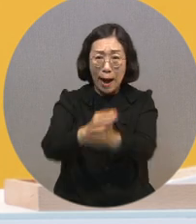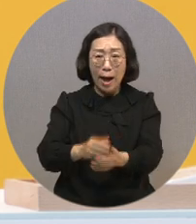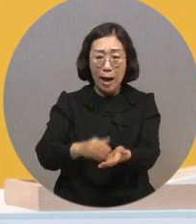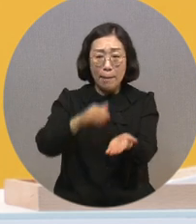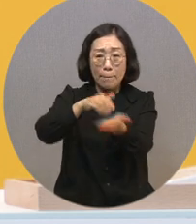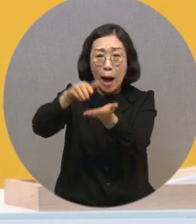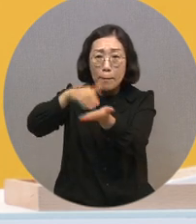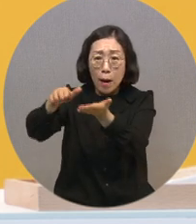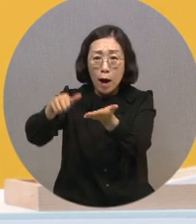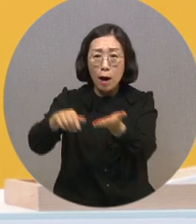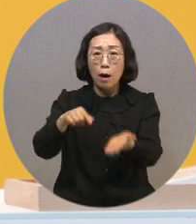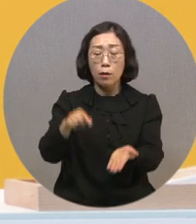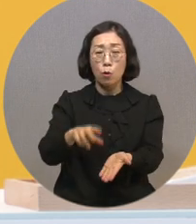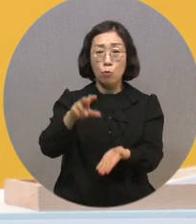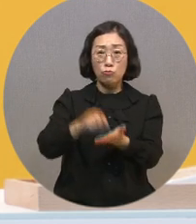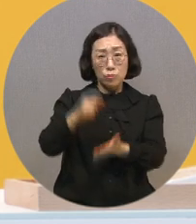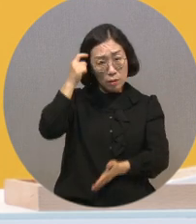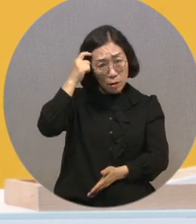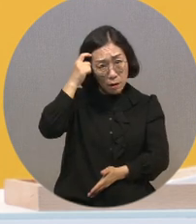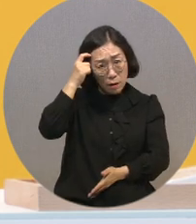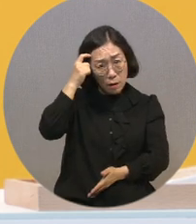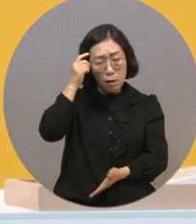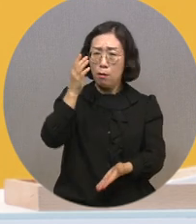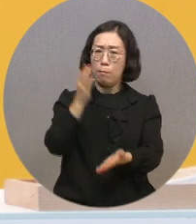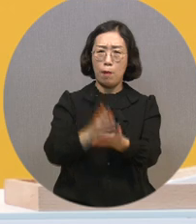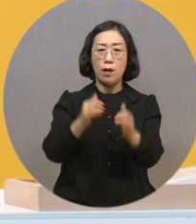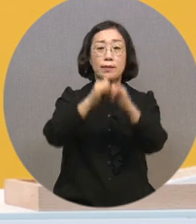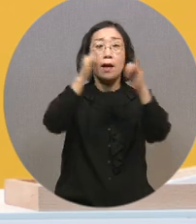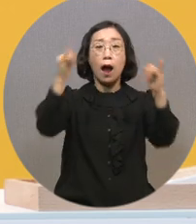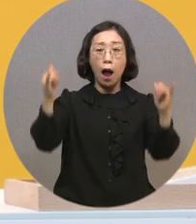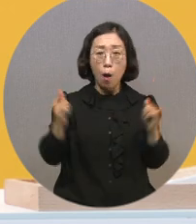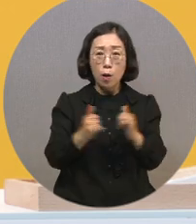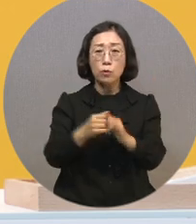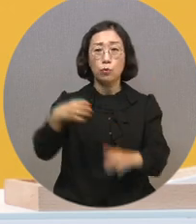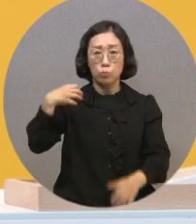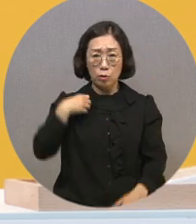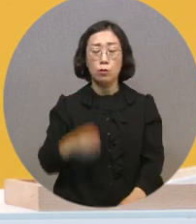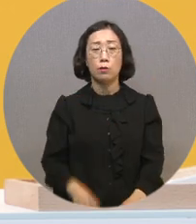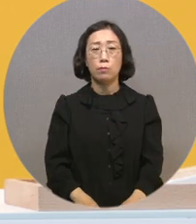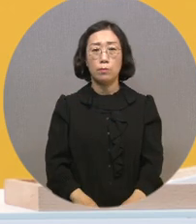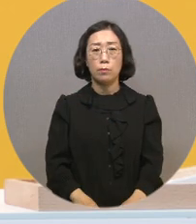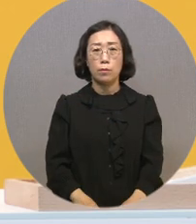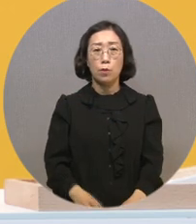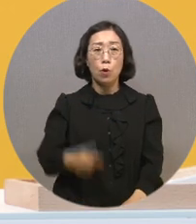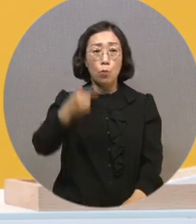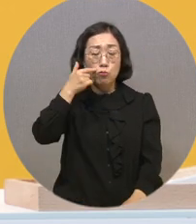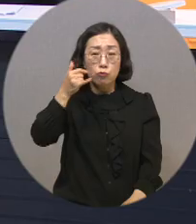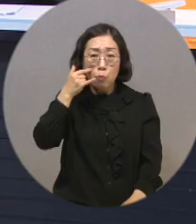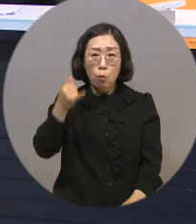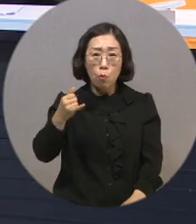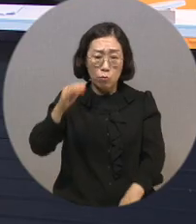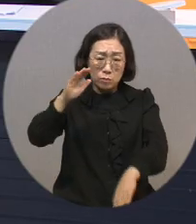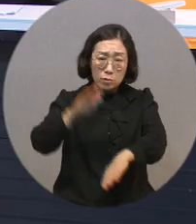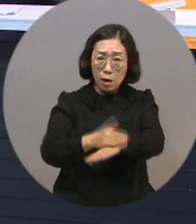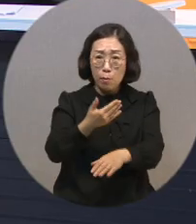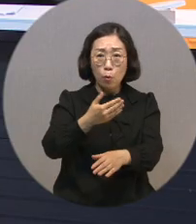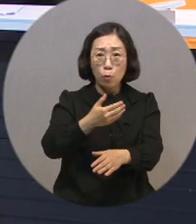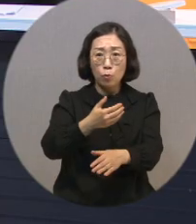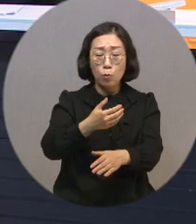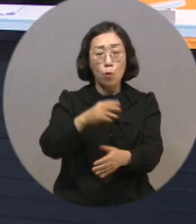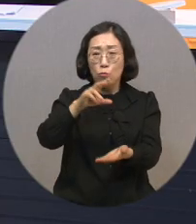뭐가 문제입니까? 이것은 사회적 책임이지 개인적 그 자녀의 부모의 책임이 아니라고 나는 봐요.